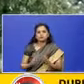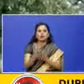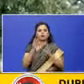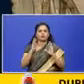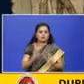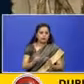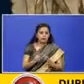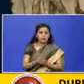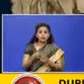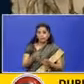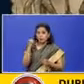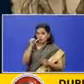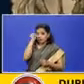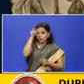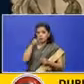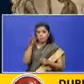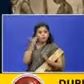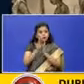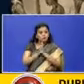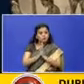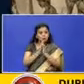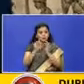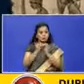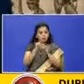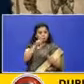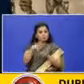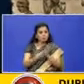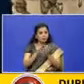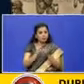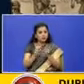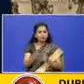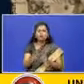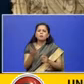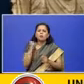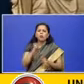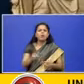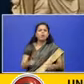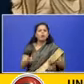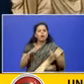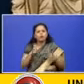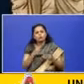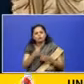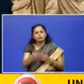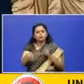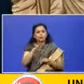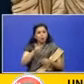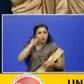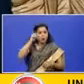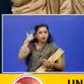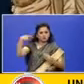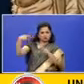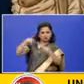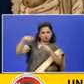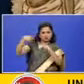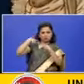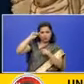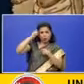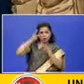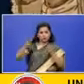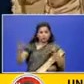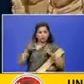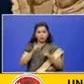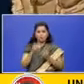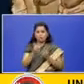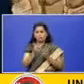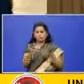थी। भगवान बिरसा मुंडा ने अपने छोटे से जीवन काल में अंग्रेजी हुकूमत के खिलाफ